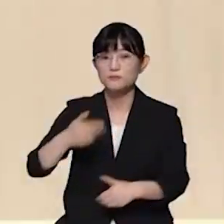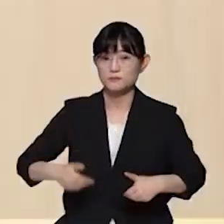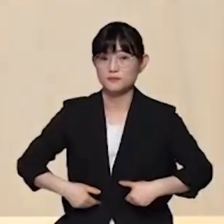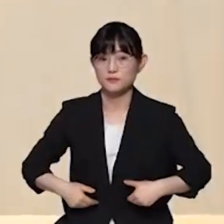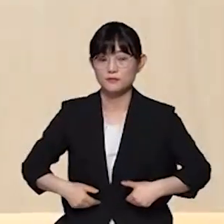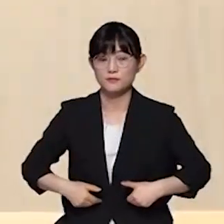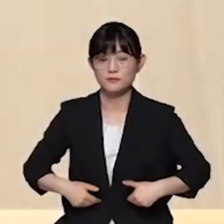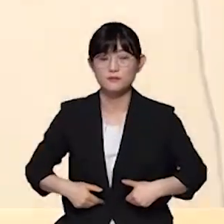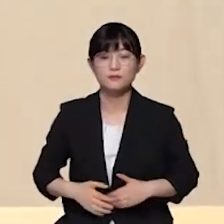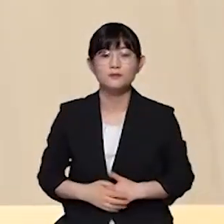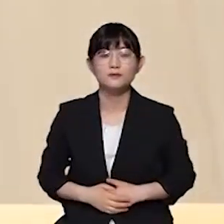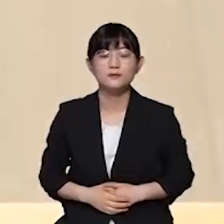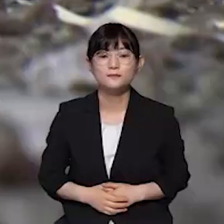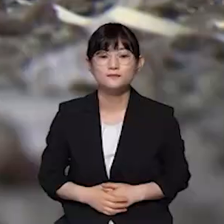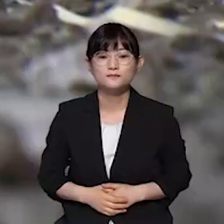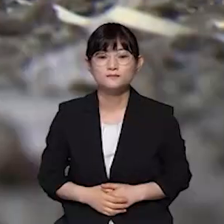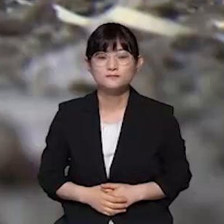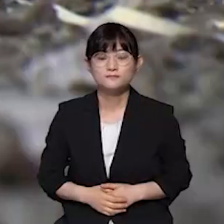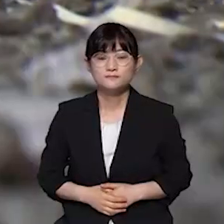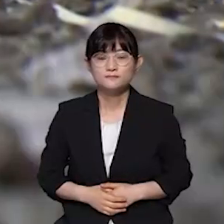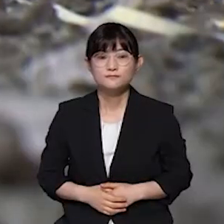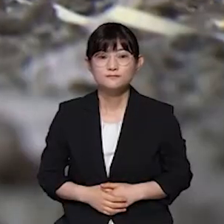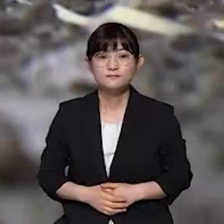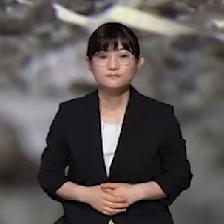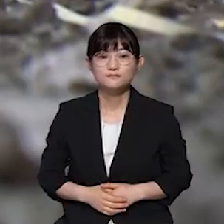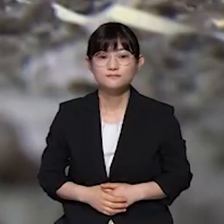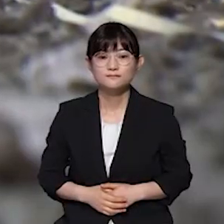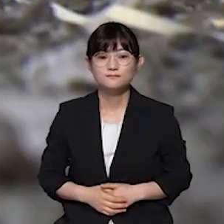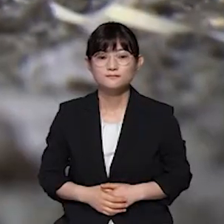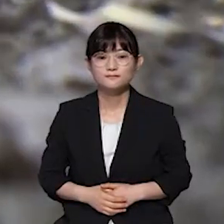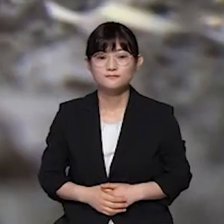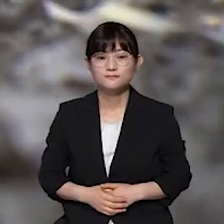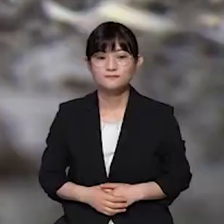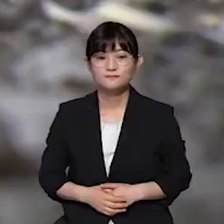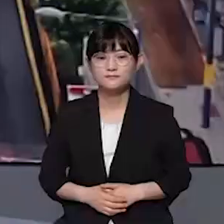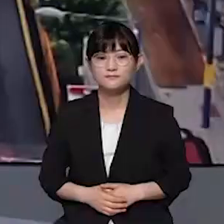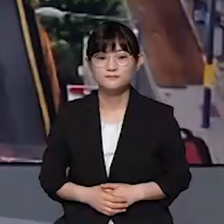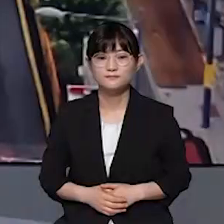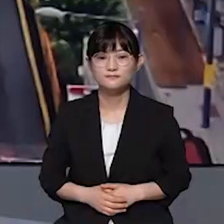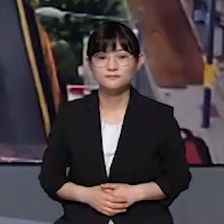진단이 필요하다는 지적입니다. KBC 박승현입니다.